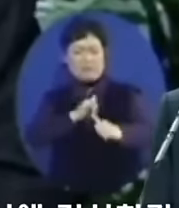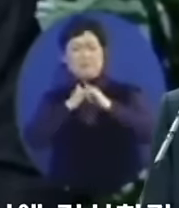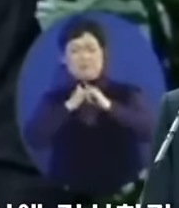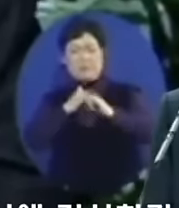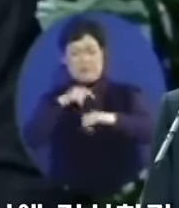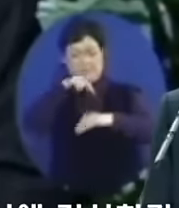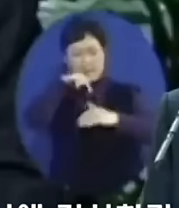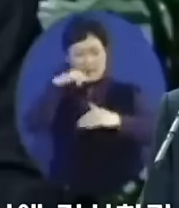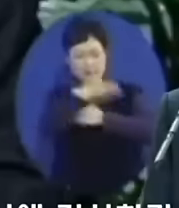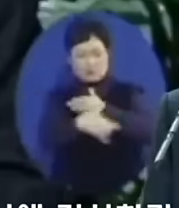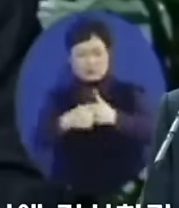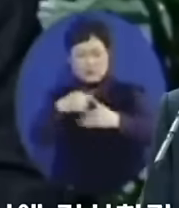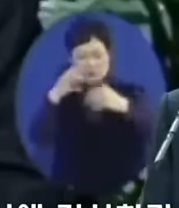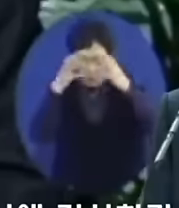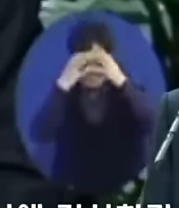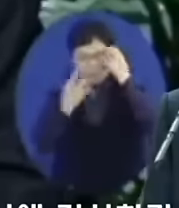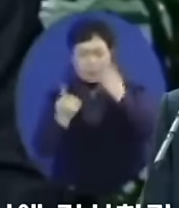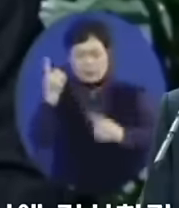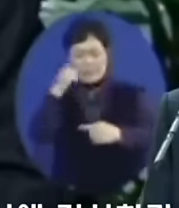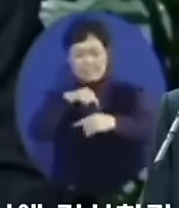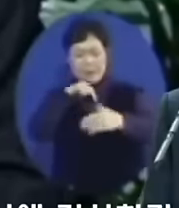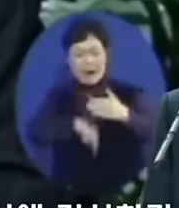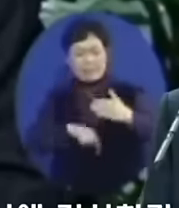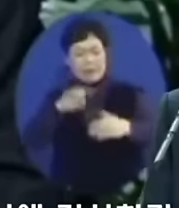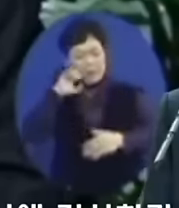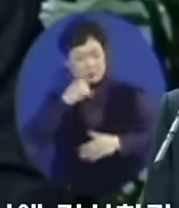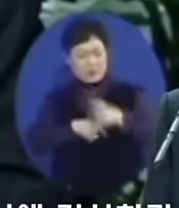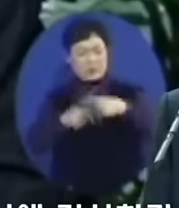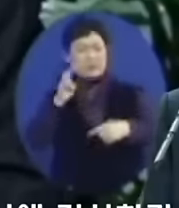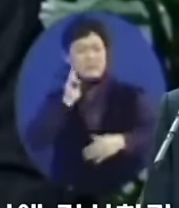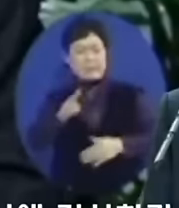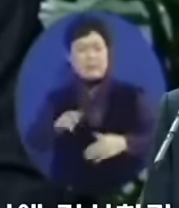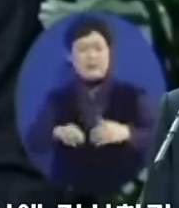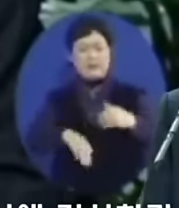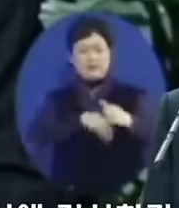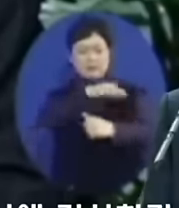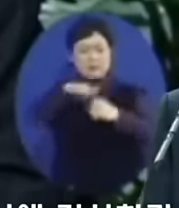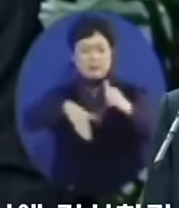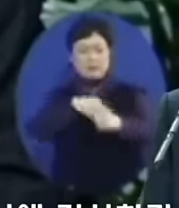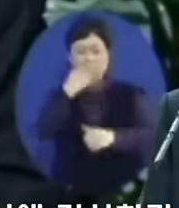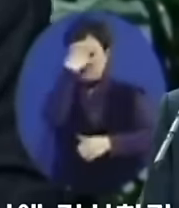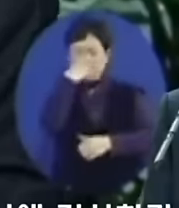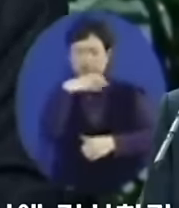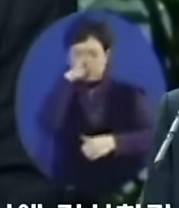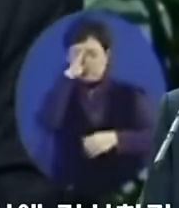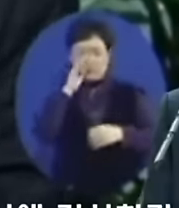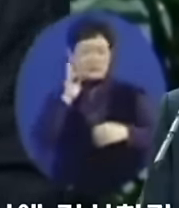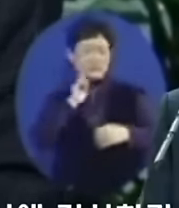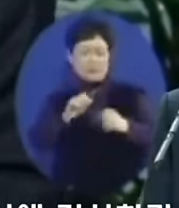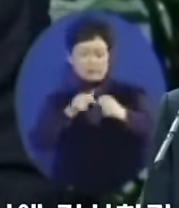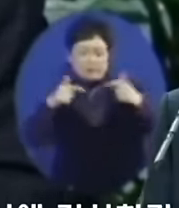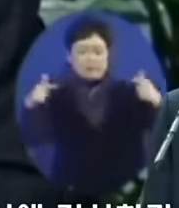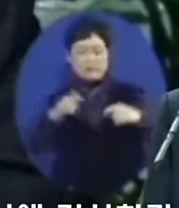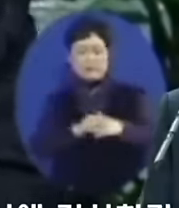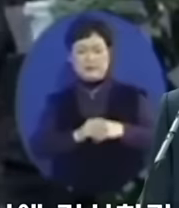고통보다 훨씬 더 심한 것입니다. 최근 우리 주변에서 우울증이 급속히 증가하고 있습니다.